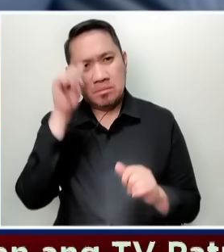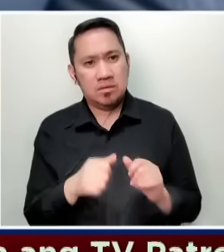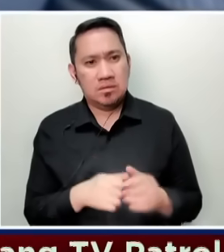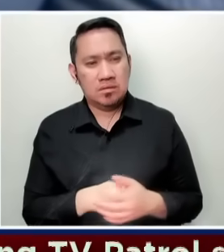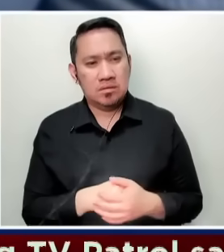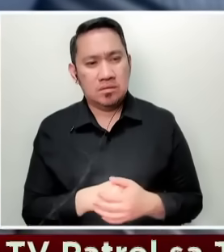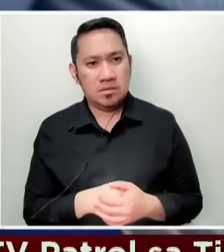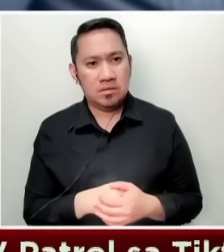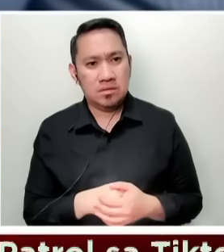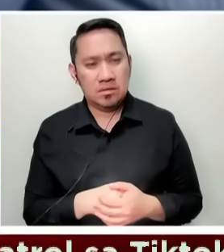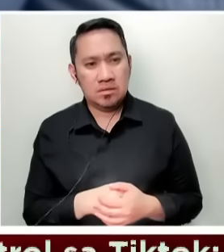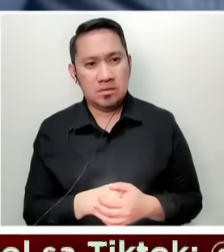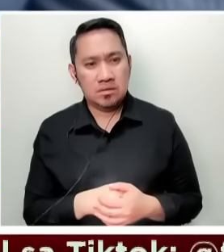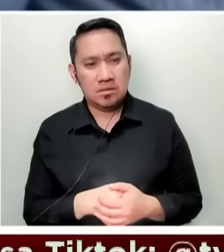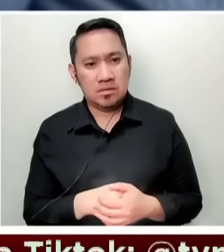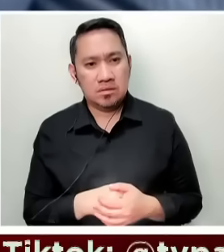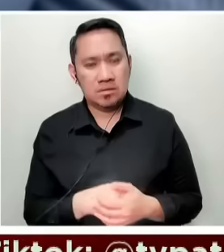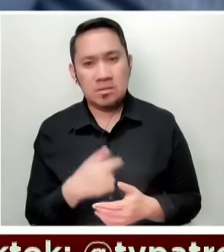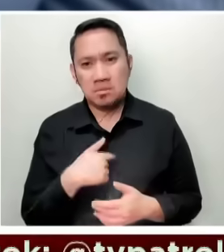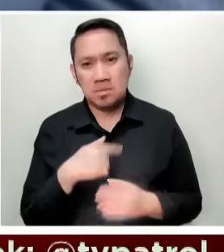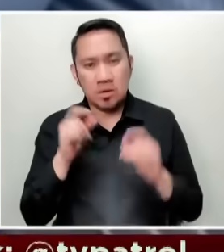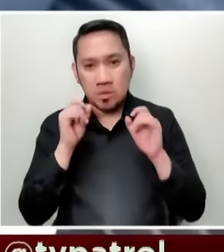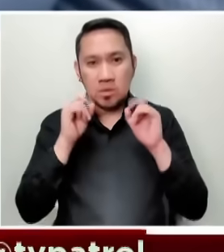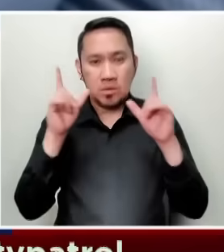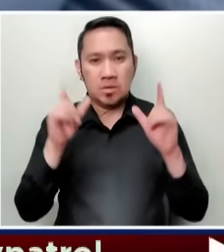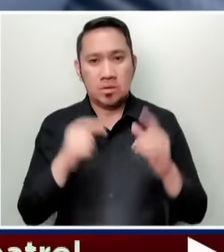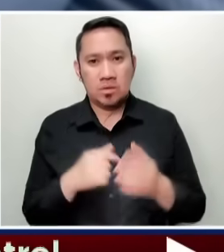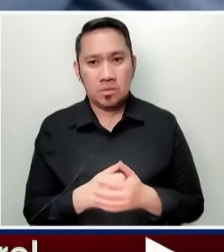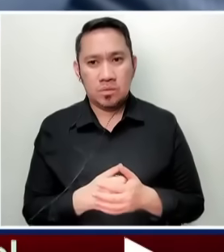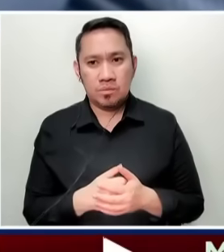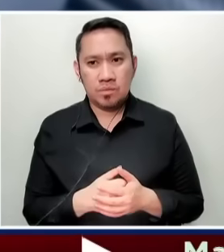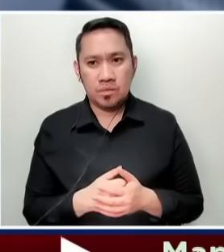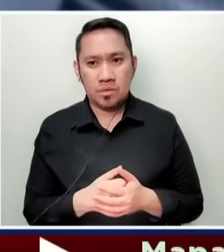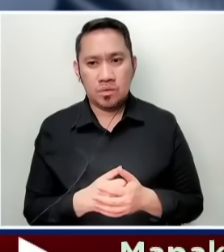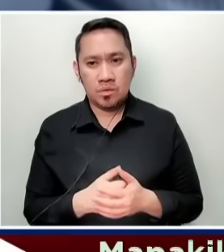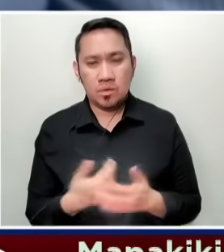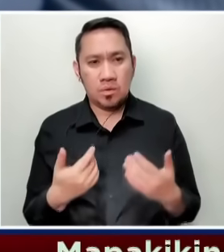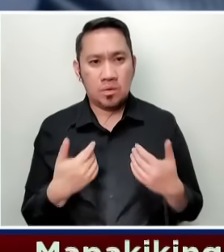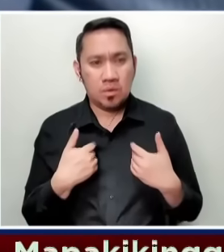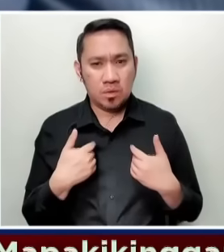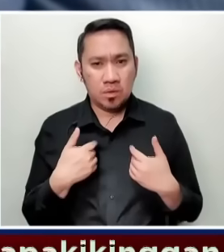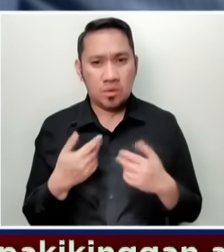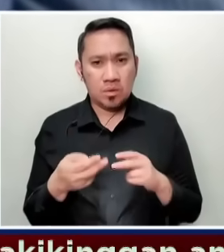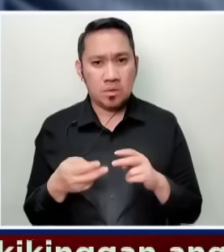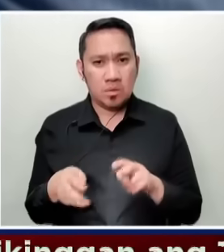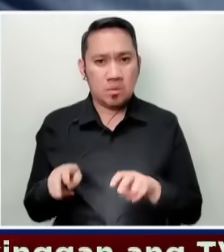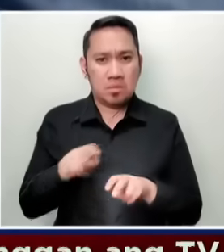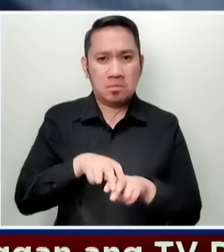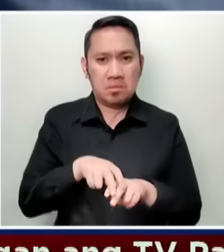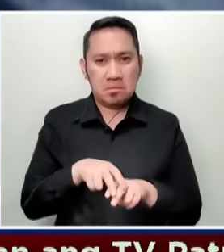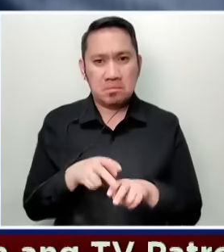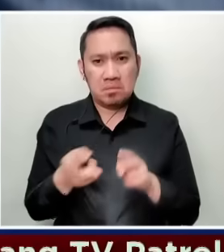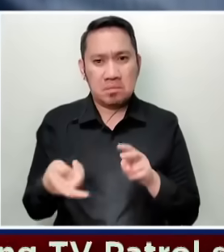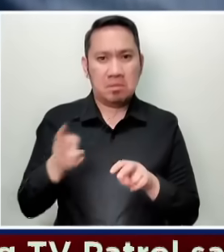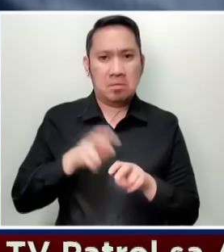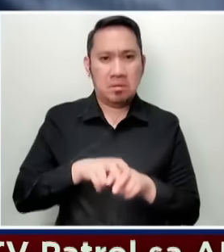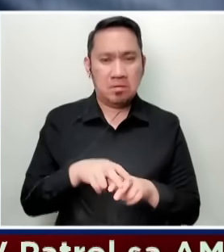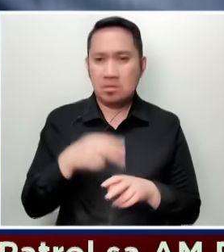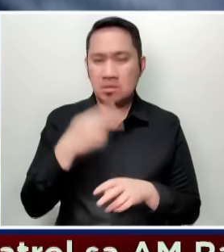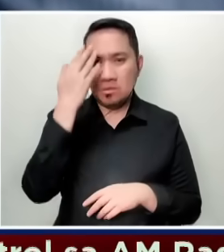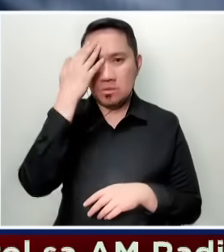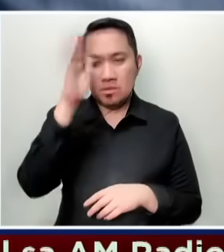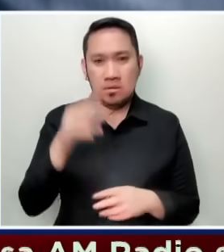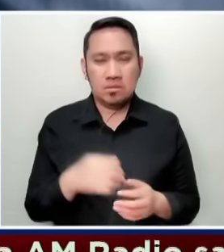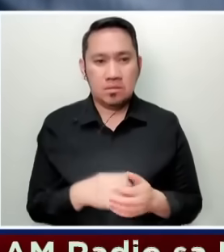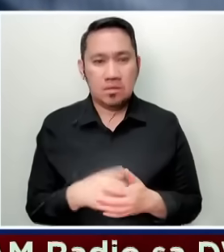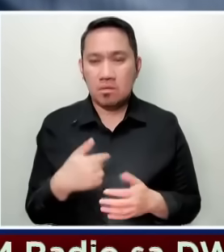ko po sinasadya eh. Basta nagugulat lang po ako pang may biglang mga sumasanib. Sanib siguro yun kasi hindi ko alam yun eh.